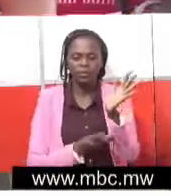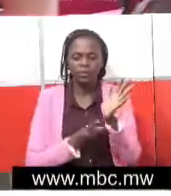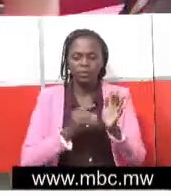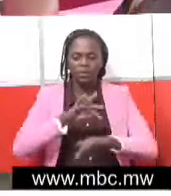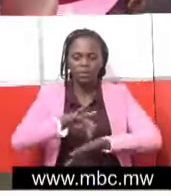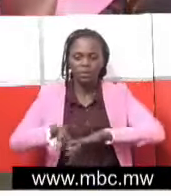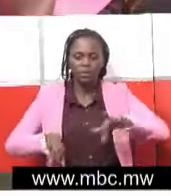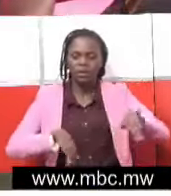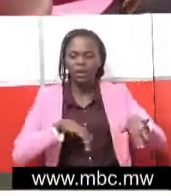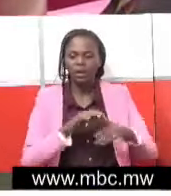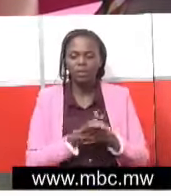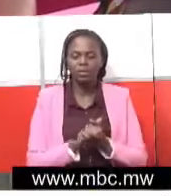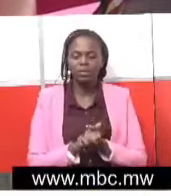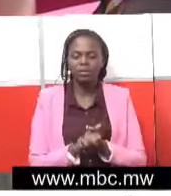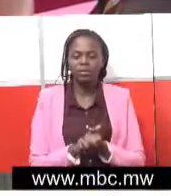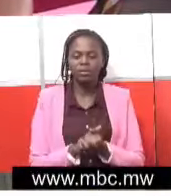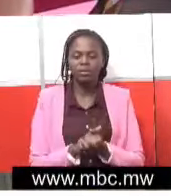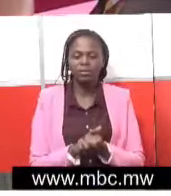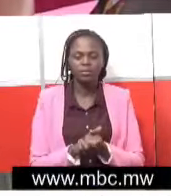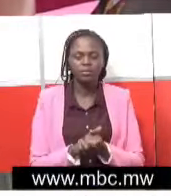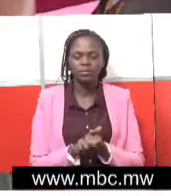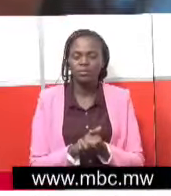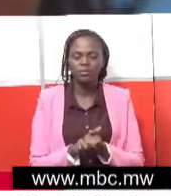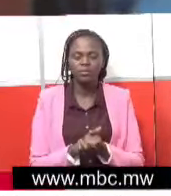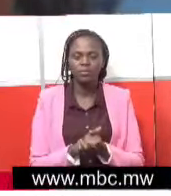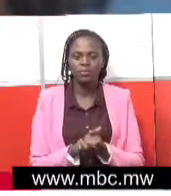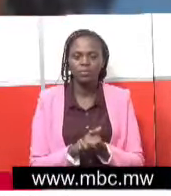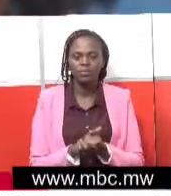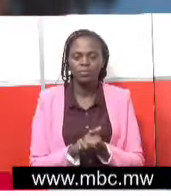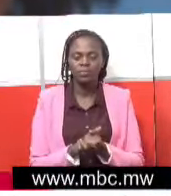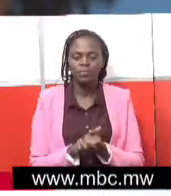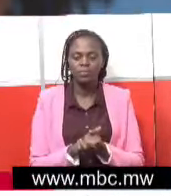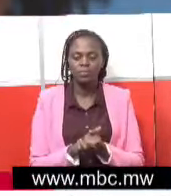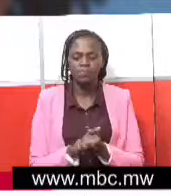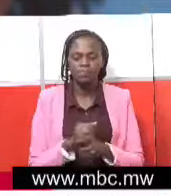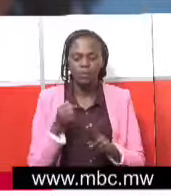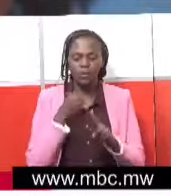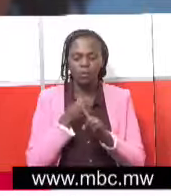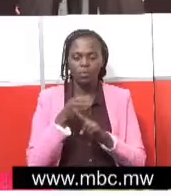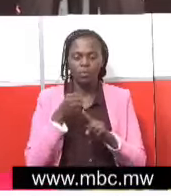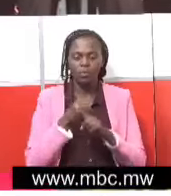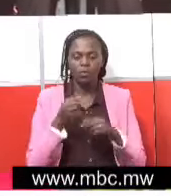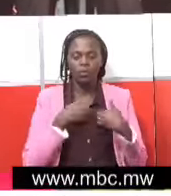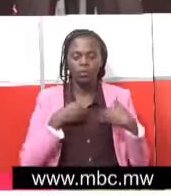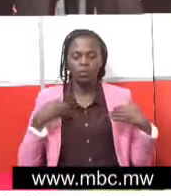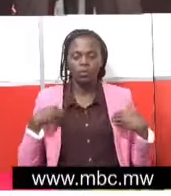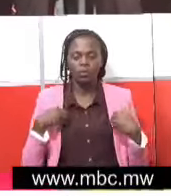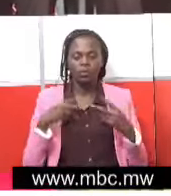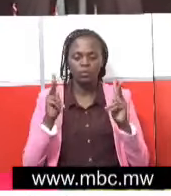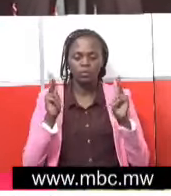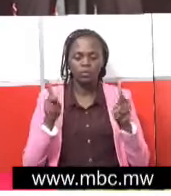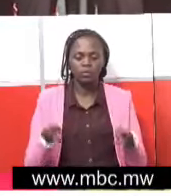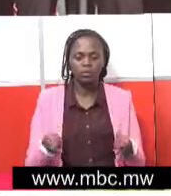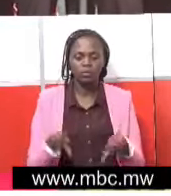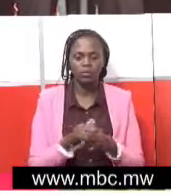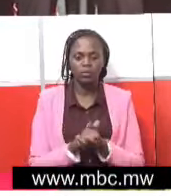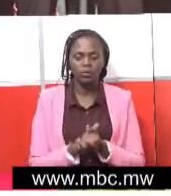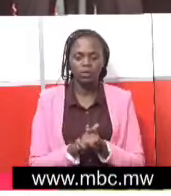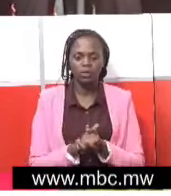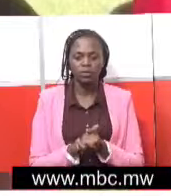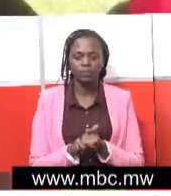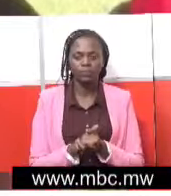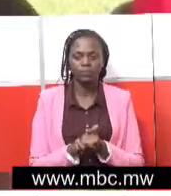zochitika zonse. Mwazina makulu onse okhudzidwa ndi nkhani zomenyera ufulu wa anthu mdziko muno amaunikira momwe dziko la